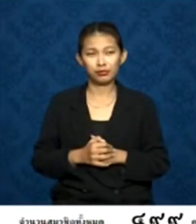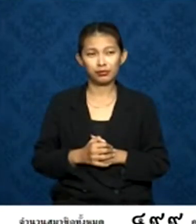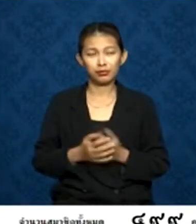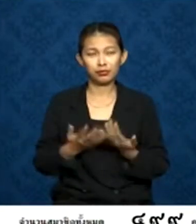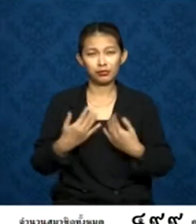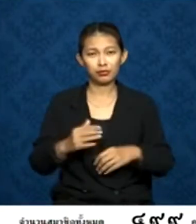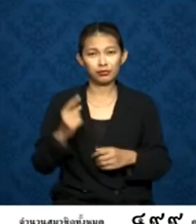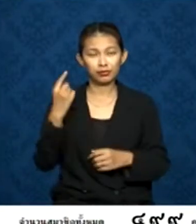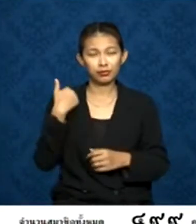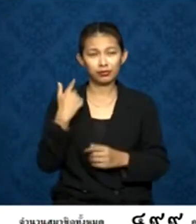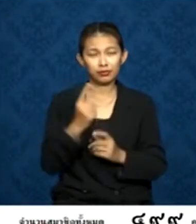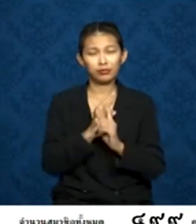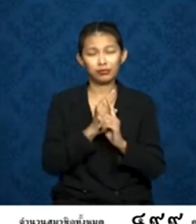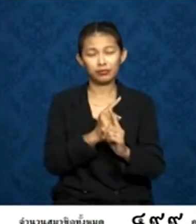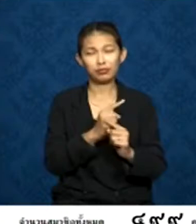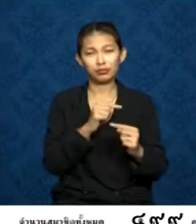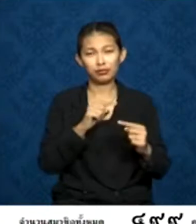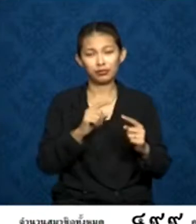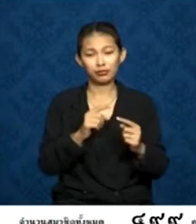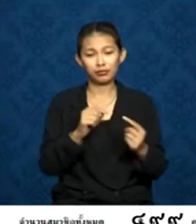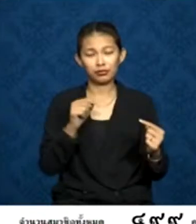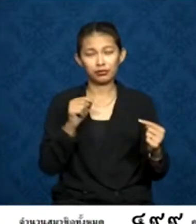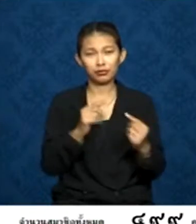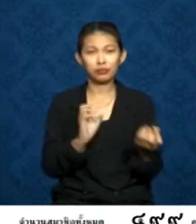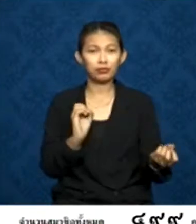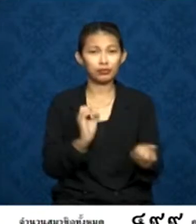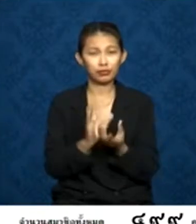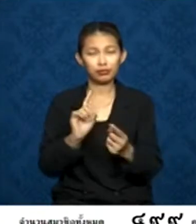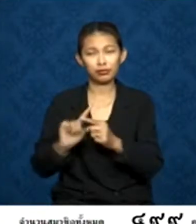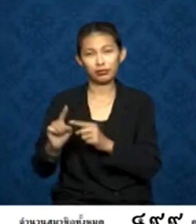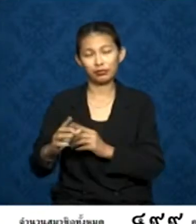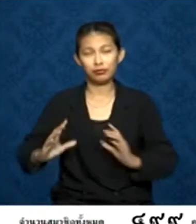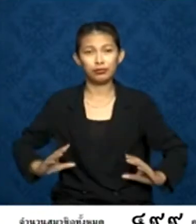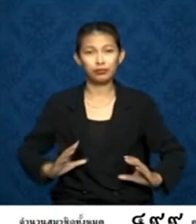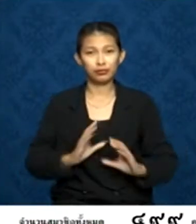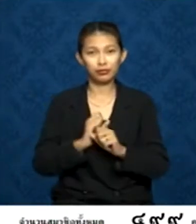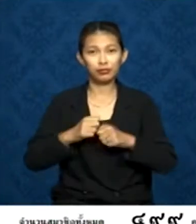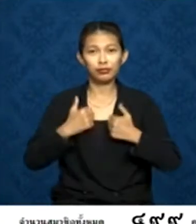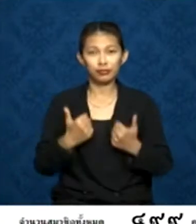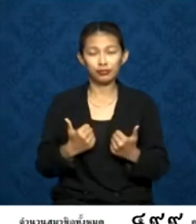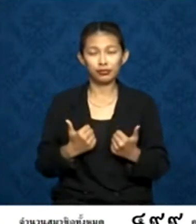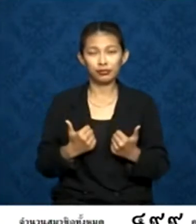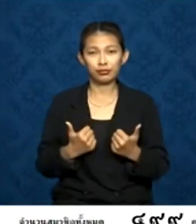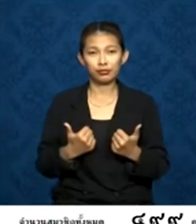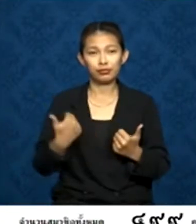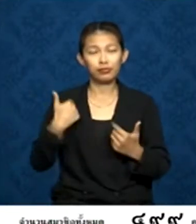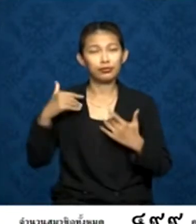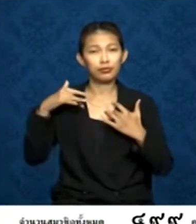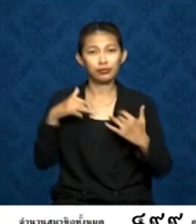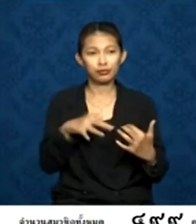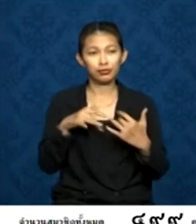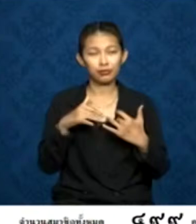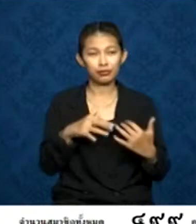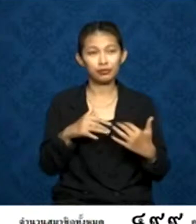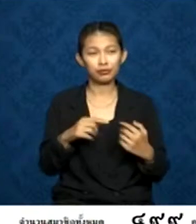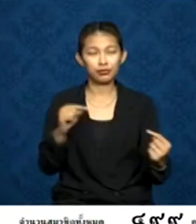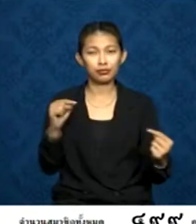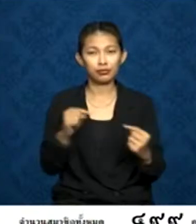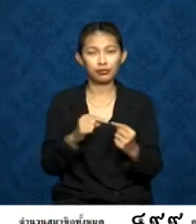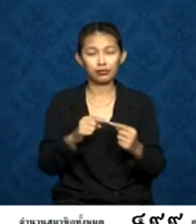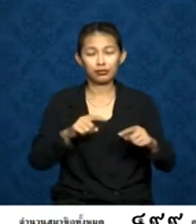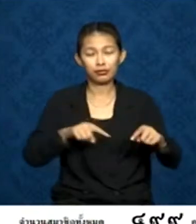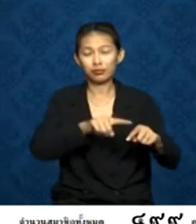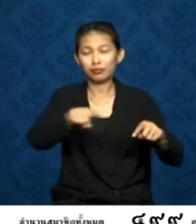ติดตามคามเสียหายดูแลทั้งหลายสรปผลนะครับ วันนี้เราประสารงานในเพื่อนที่